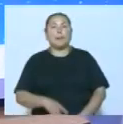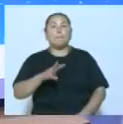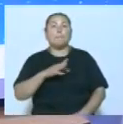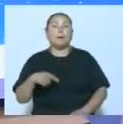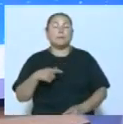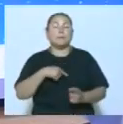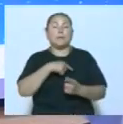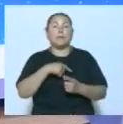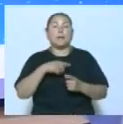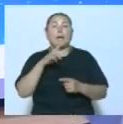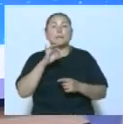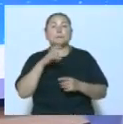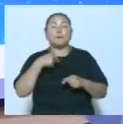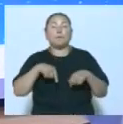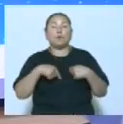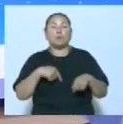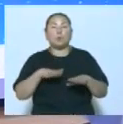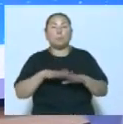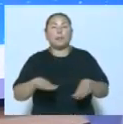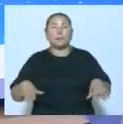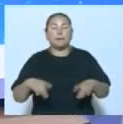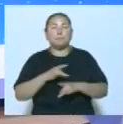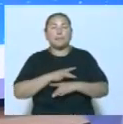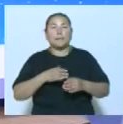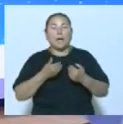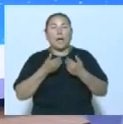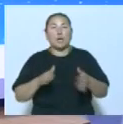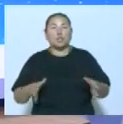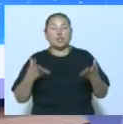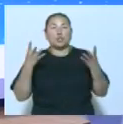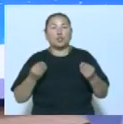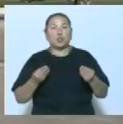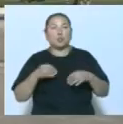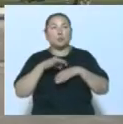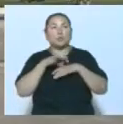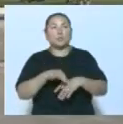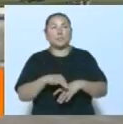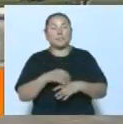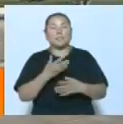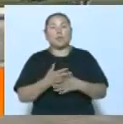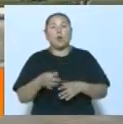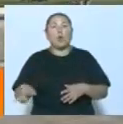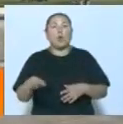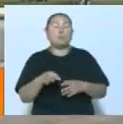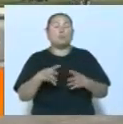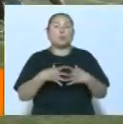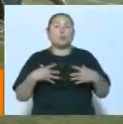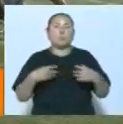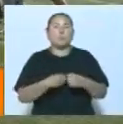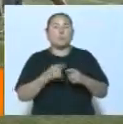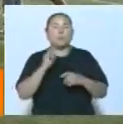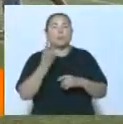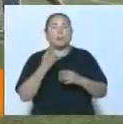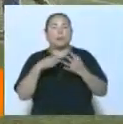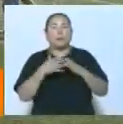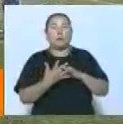Маңғыстаулық кәсіби футбол клубы балалар мерекесінде ашық есік күнін өткізді. Дәстүрге айналған шараға облыстық отбасылық үлгідегі балалар